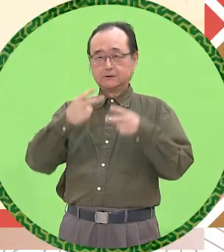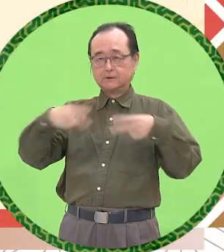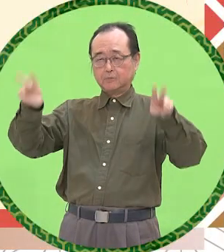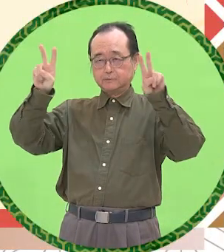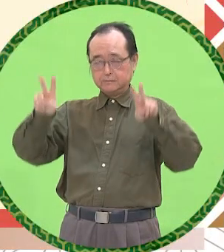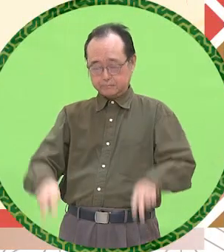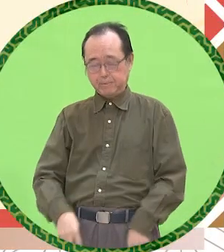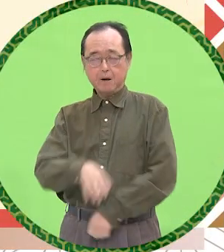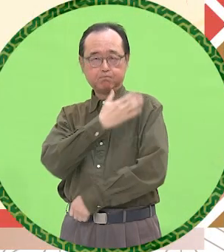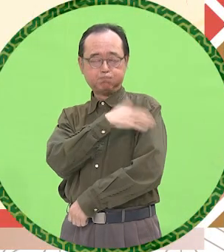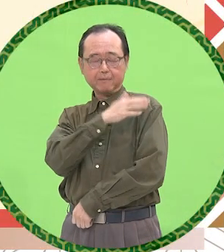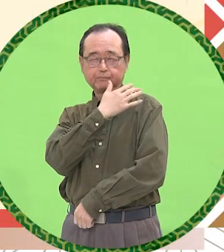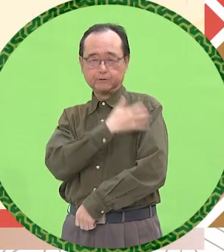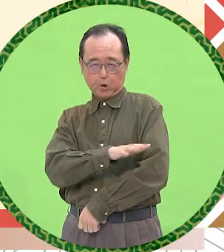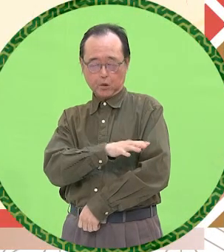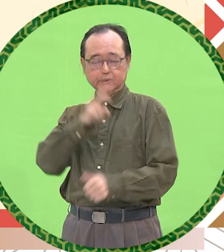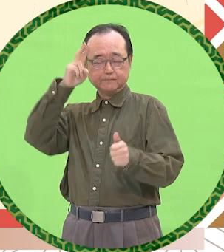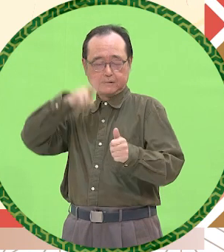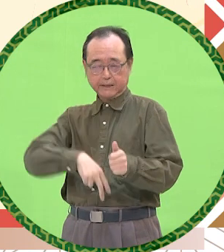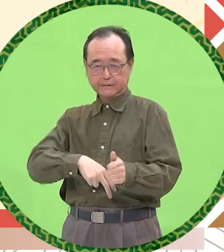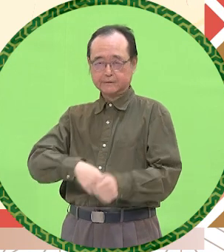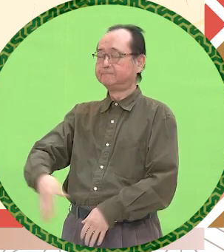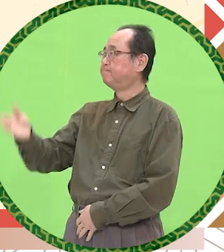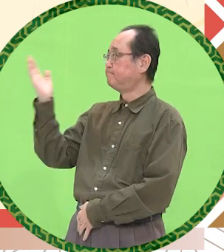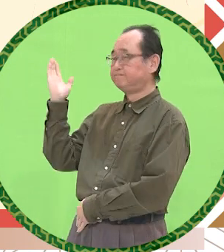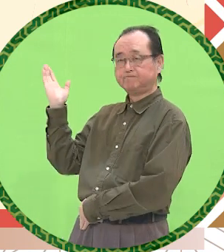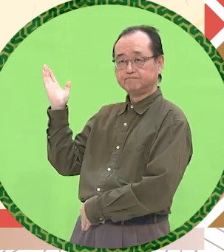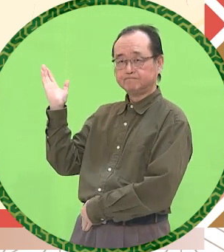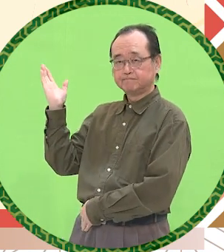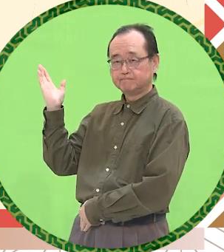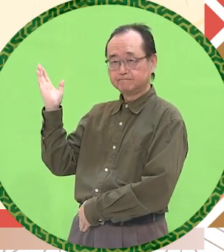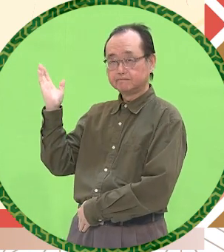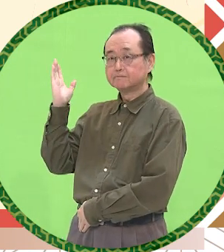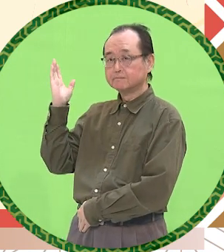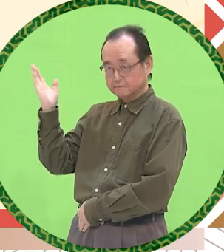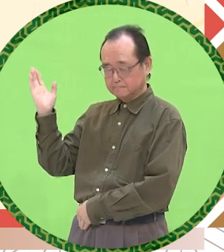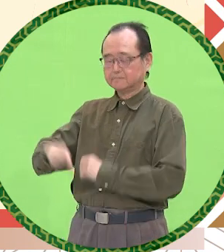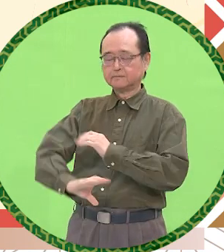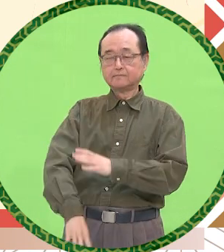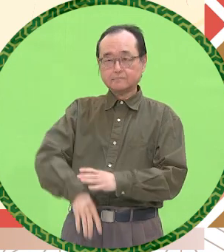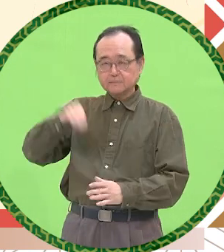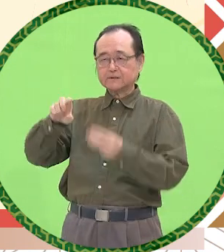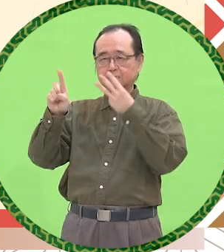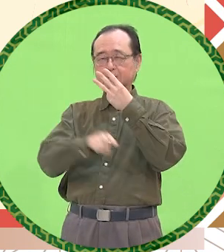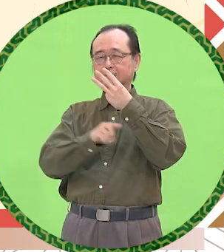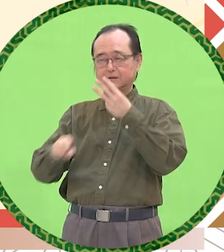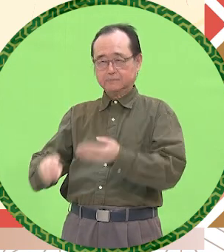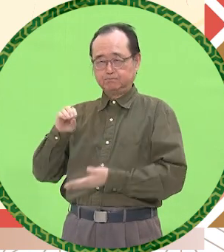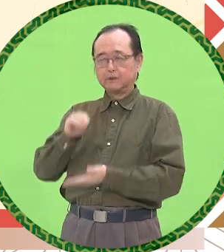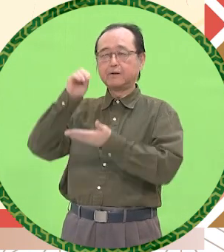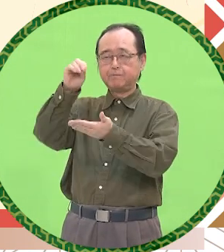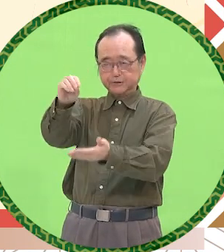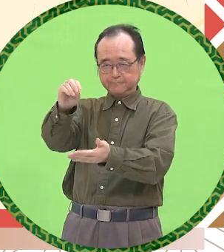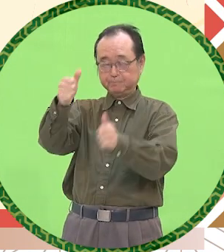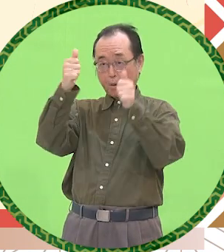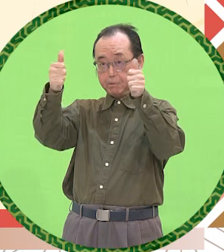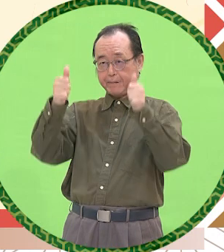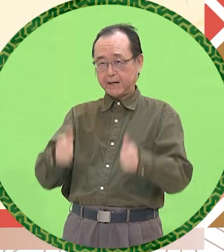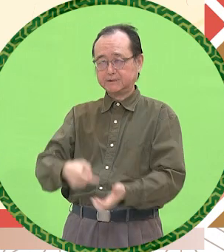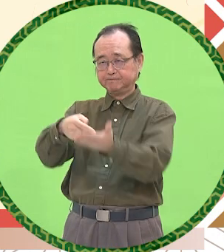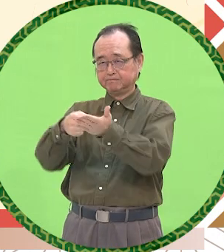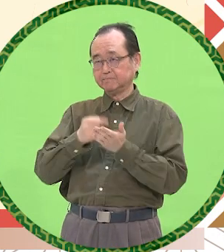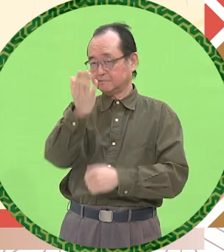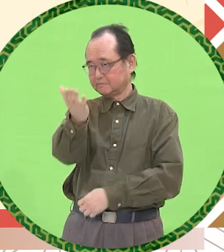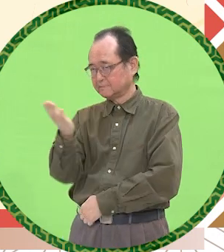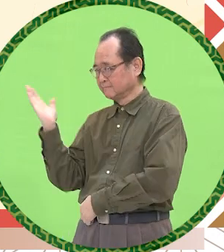ザ・広島ブランド認定特産品の中からご覧の商品を抽選で3名の方にプレゼントします。番組